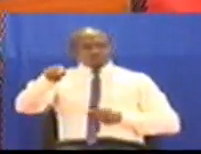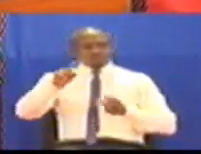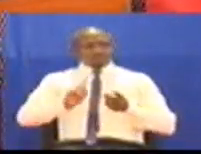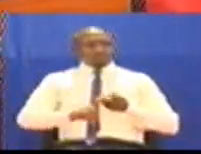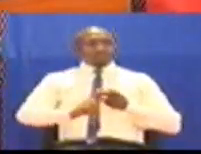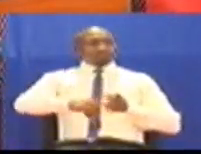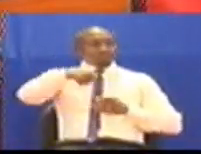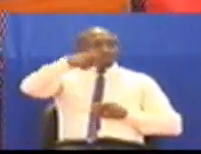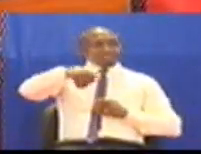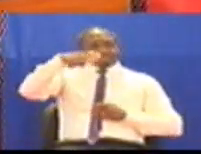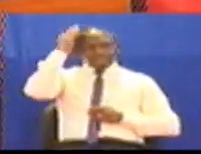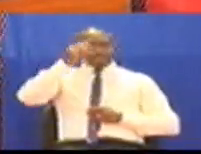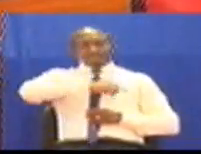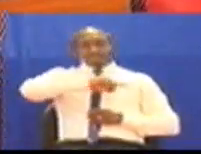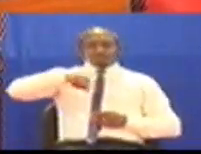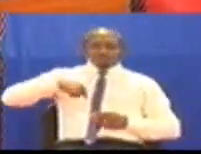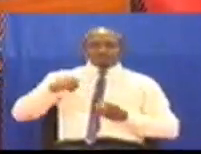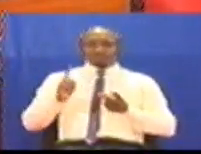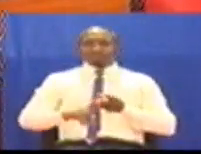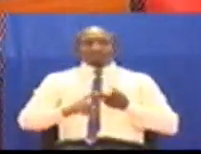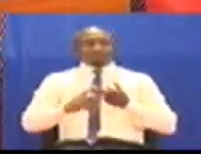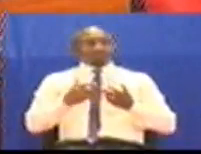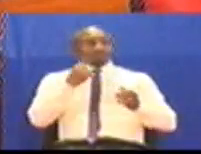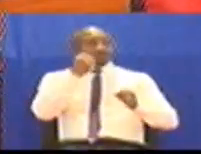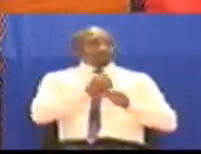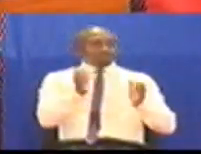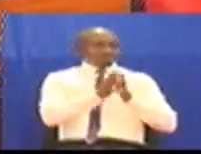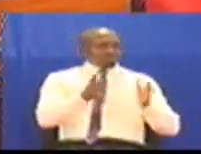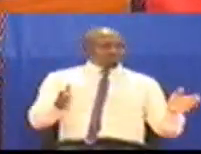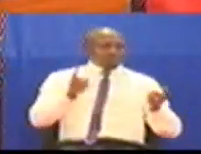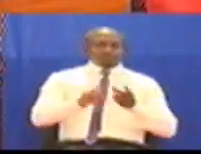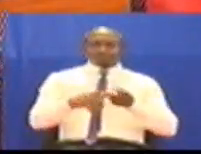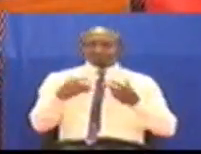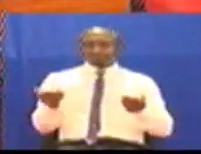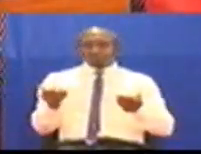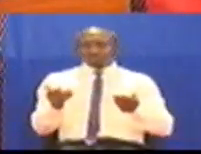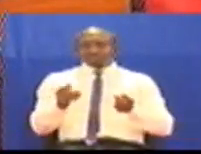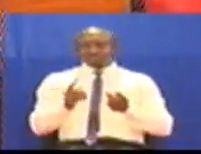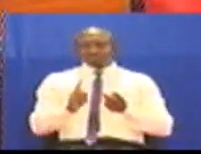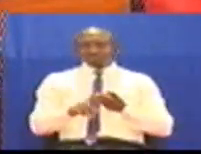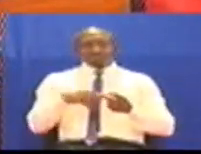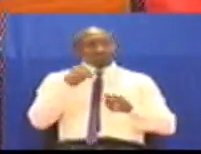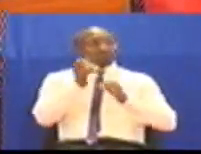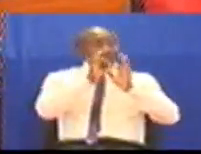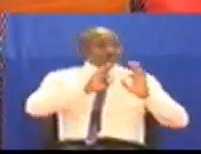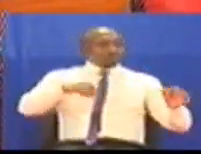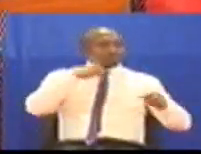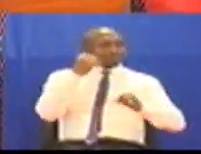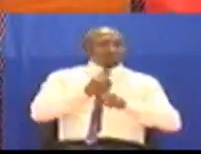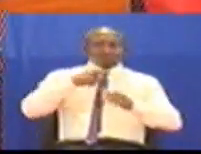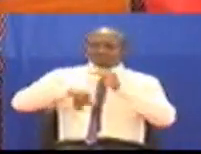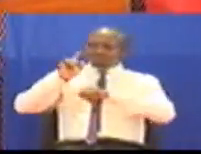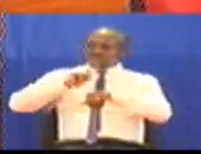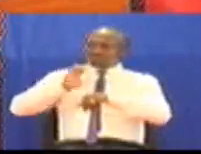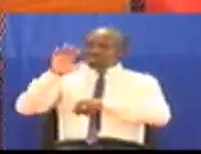niipongeze serikali yote kwa ujumla kwa kazi kubwa na nzuri walizofanya ndani ya kipindi cha